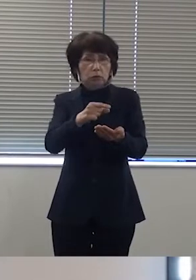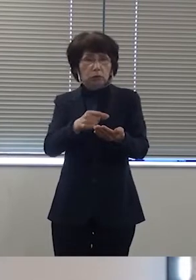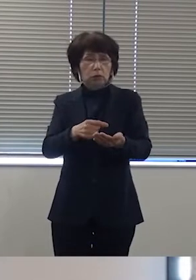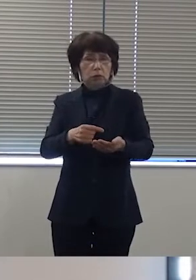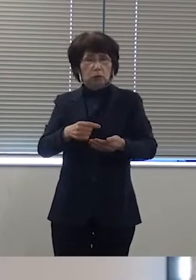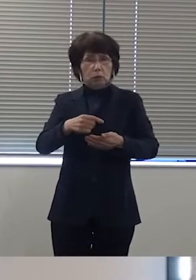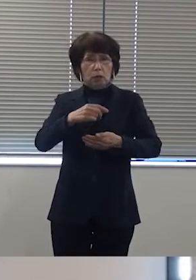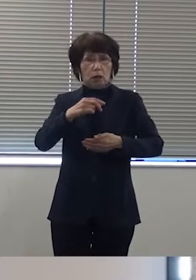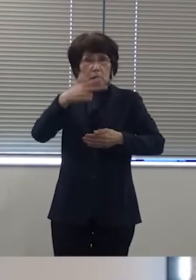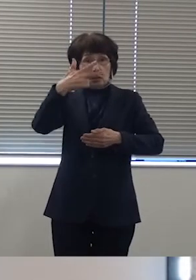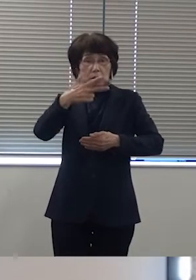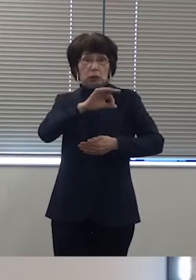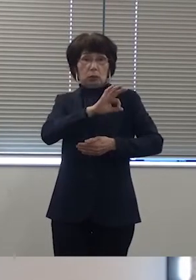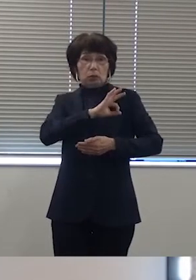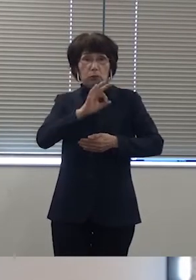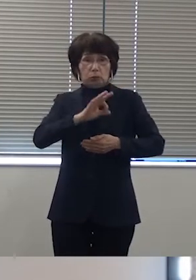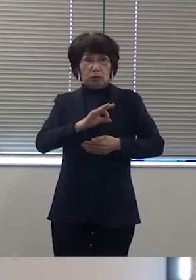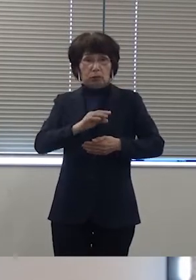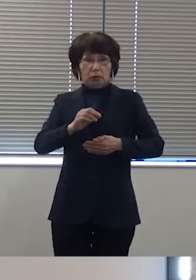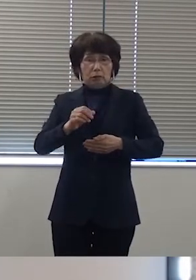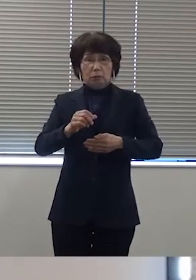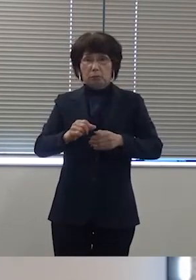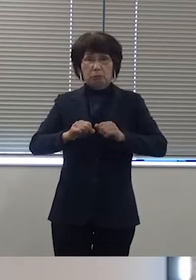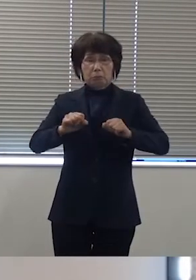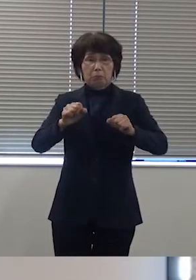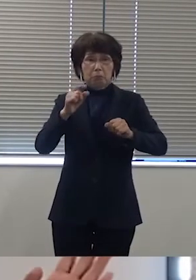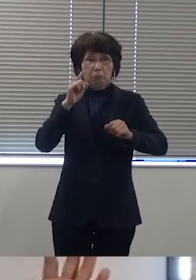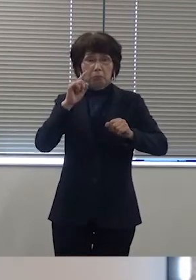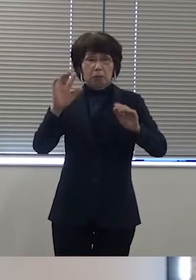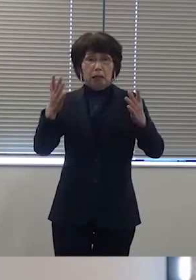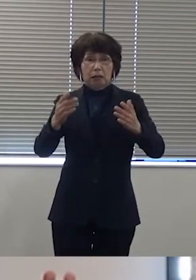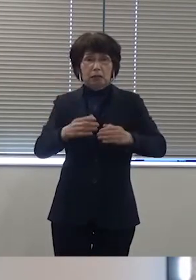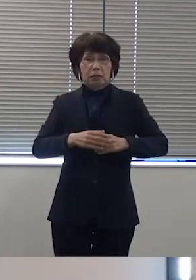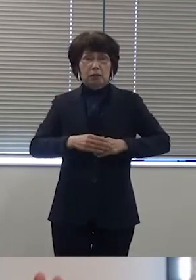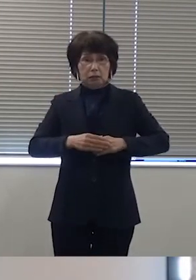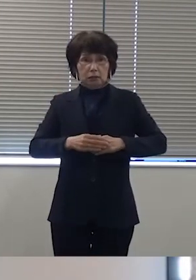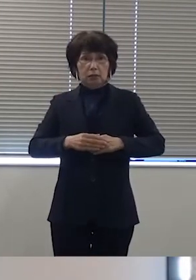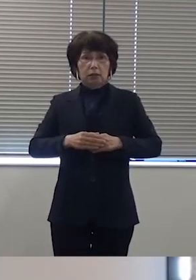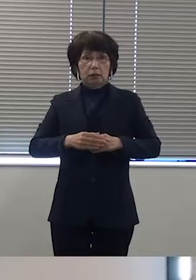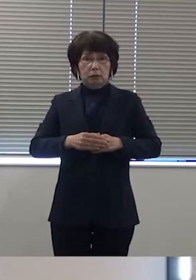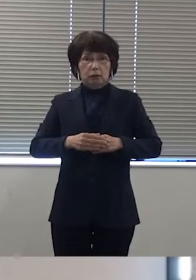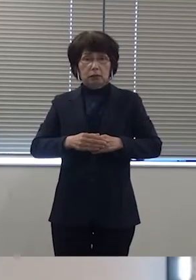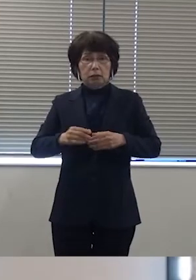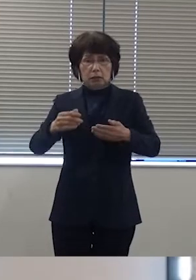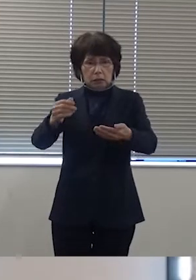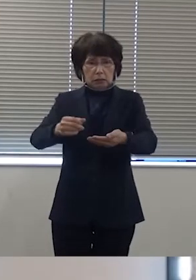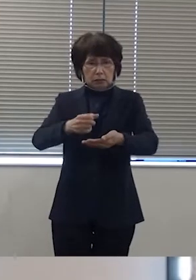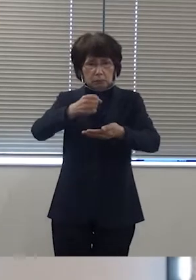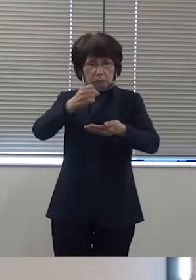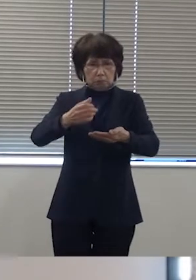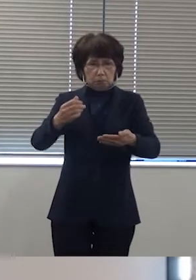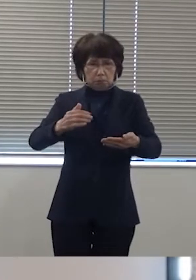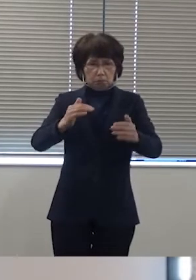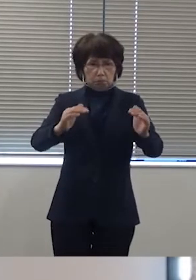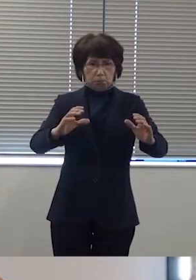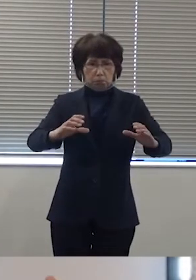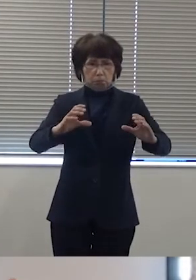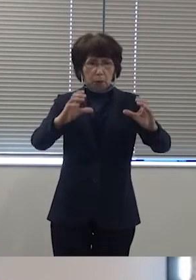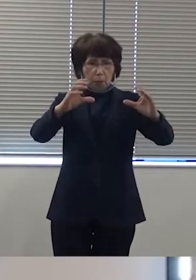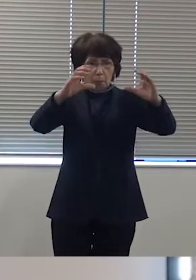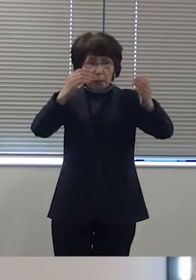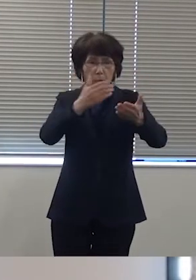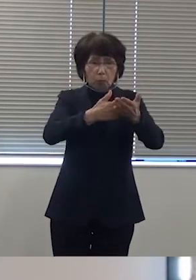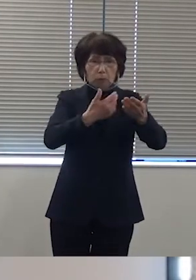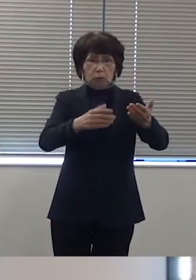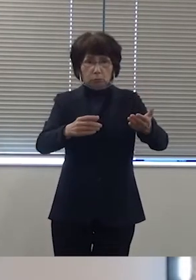在庫管理とか搬送搬入、そして来た時の積み上げの状態というのはプロの偉さって無理なんで、だから別の運送会